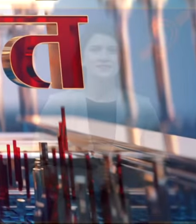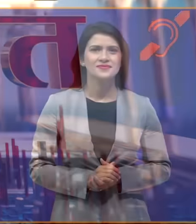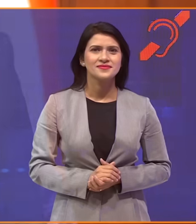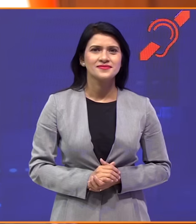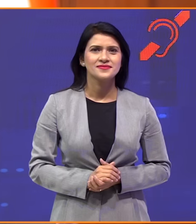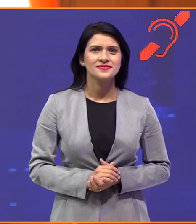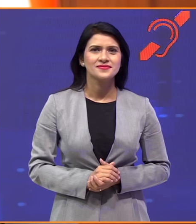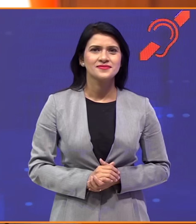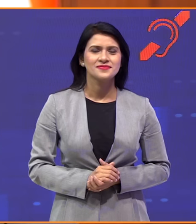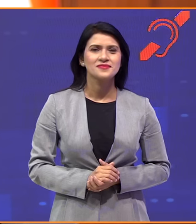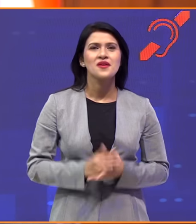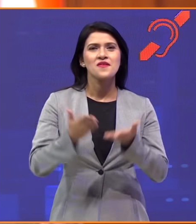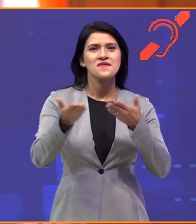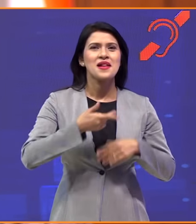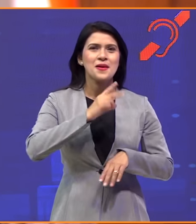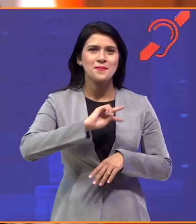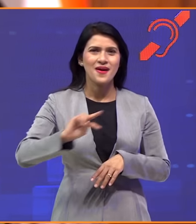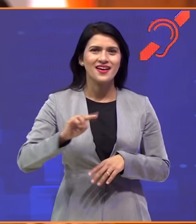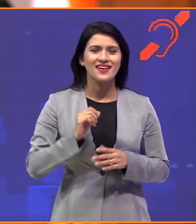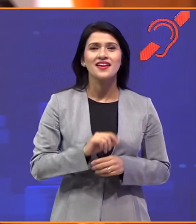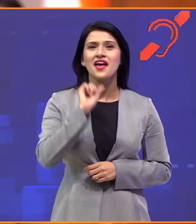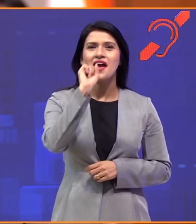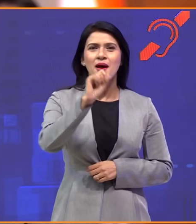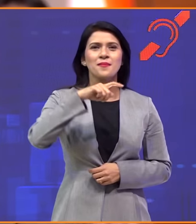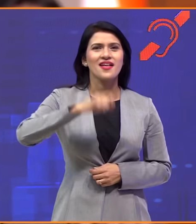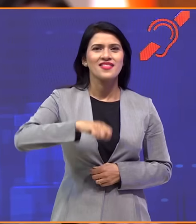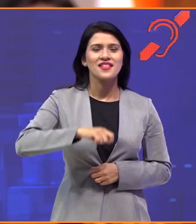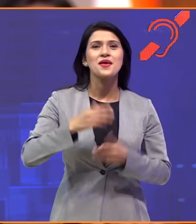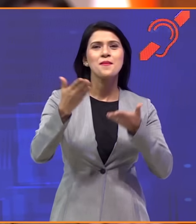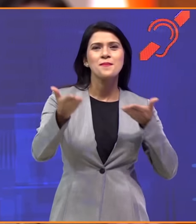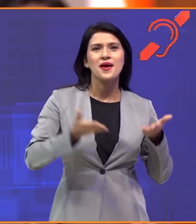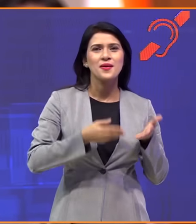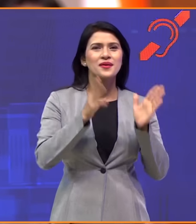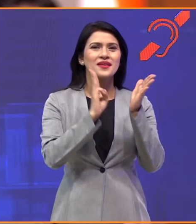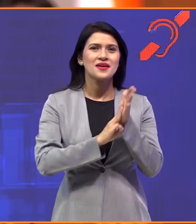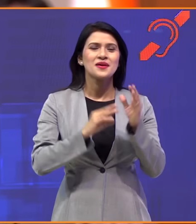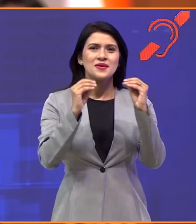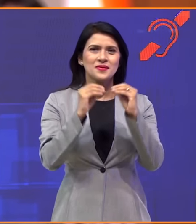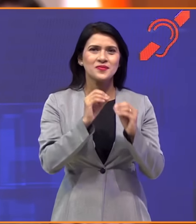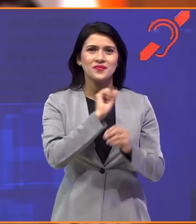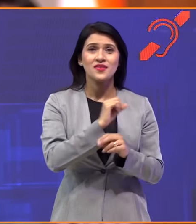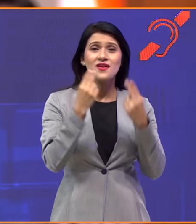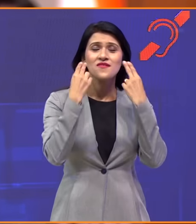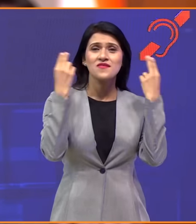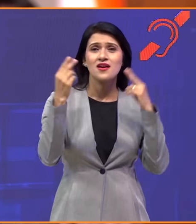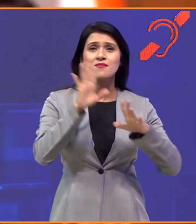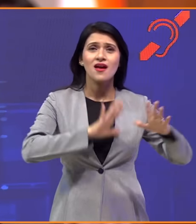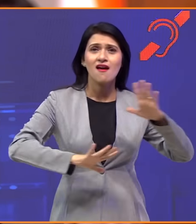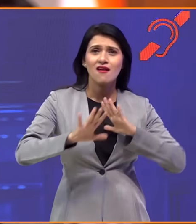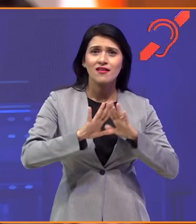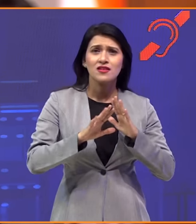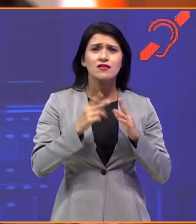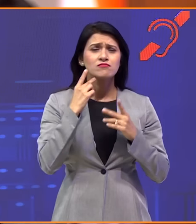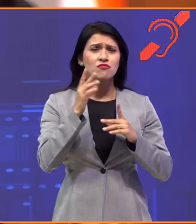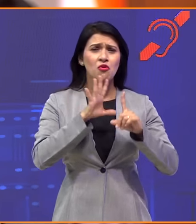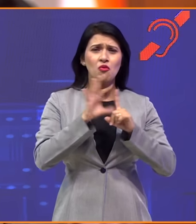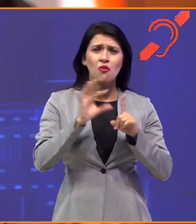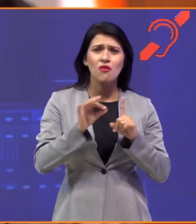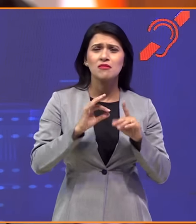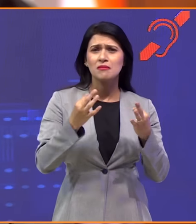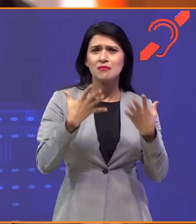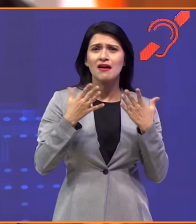और वेलकम बैक आपके अदालत में आज हमारे मेहमान हैं लोकप्रिय कलाकार जबरदस्त एक्टर